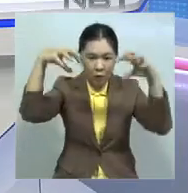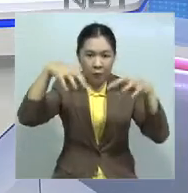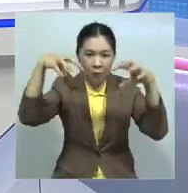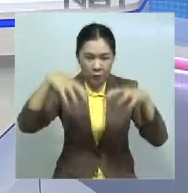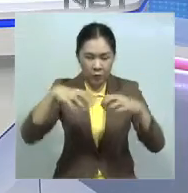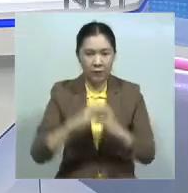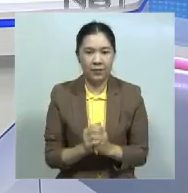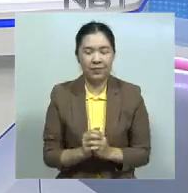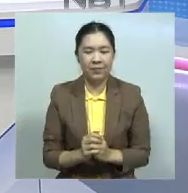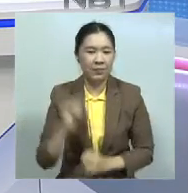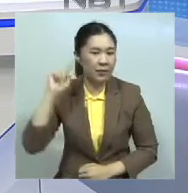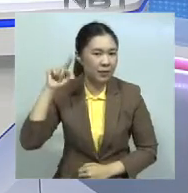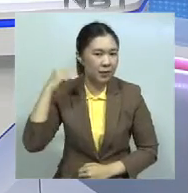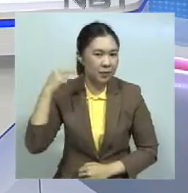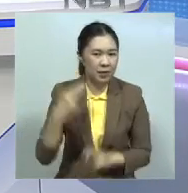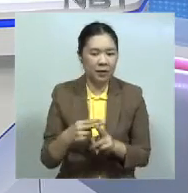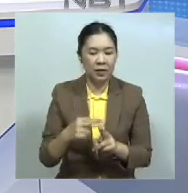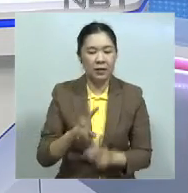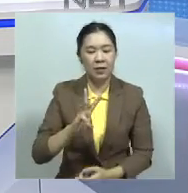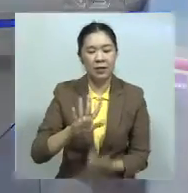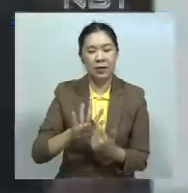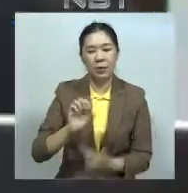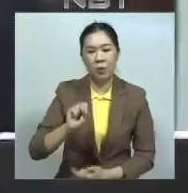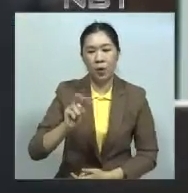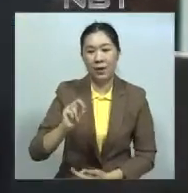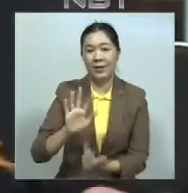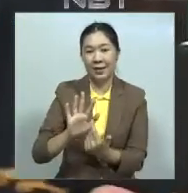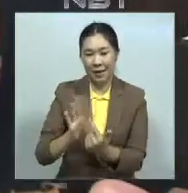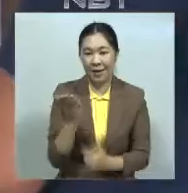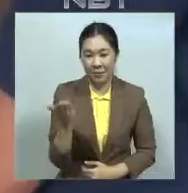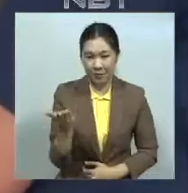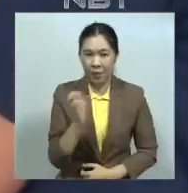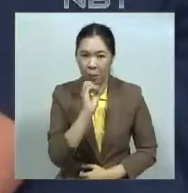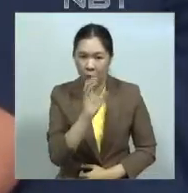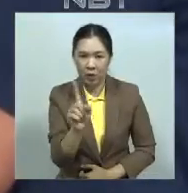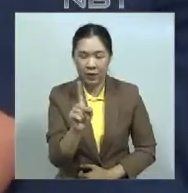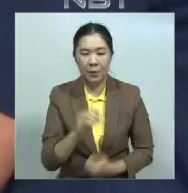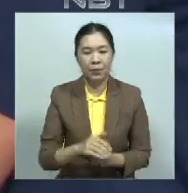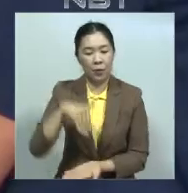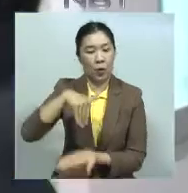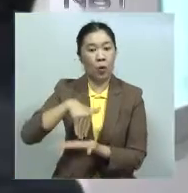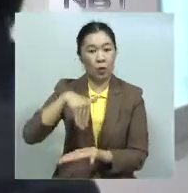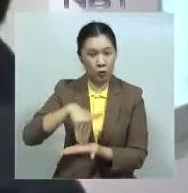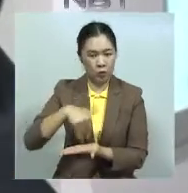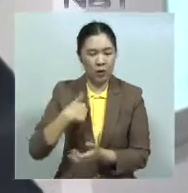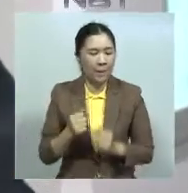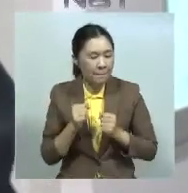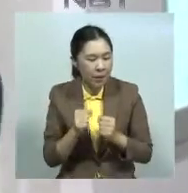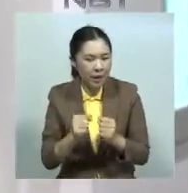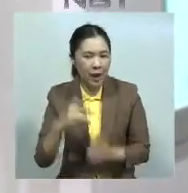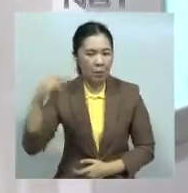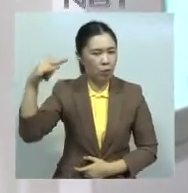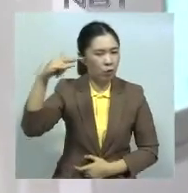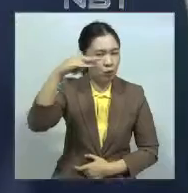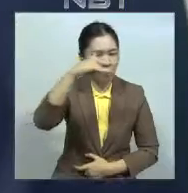นางสาววาสนาวงรัตน์ผู้อำนวยการศูนย์ปฏิบัติการฝนหลวงภาคตะวันออกเฉียงเหนือบอกว่าทางศูนย์จะพยายามทำการบินทุกวัน